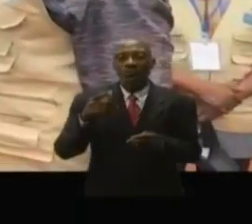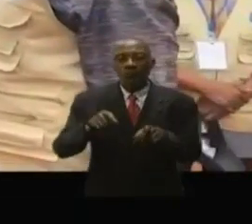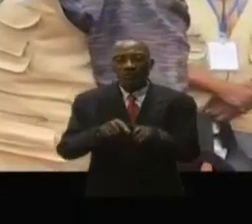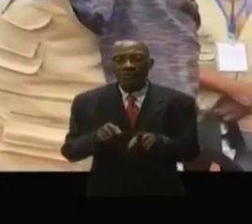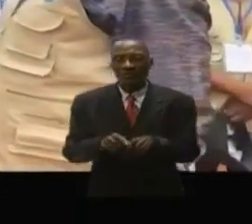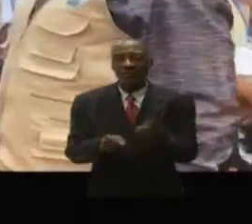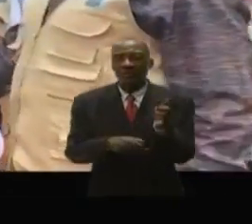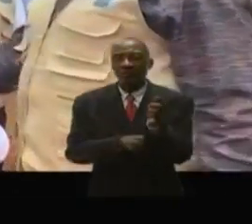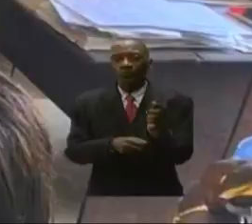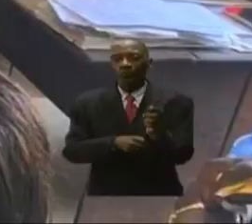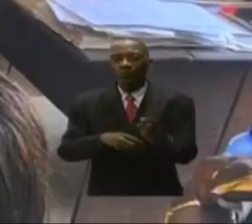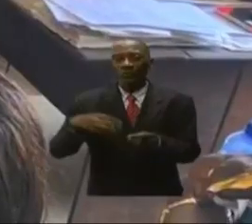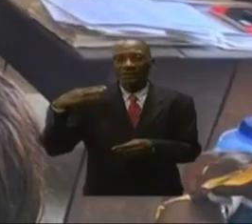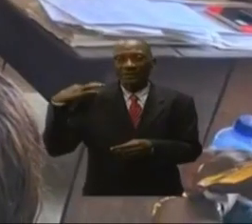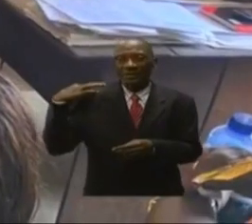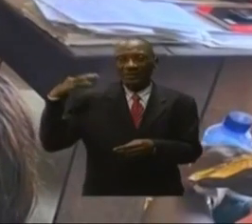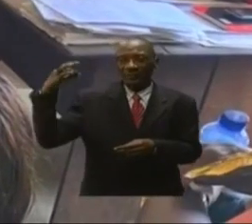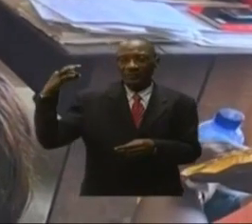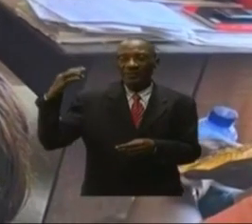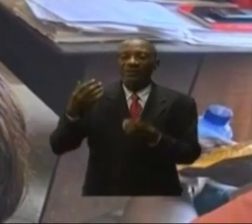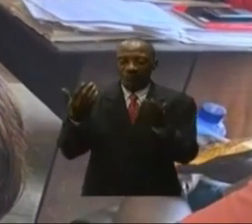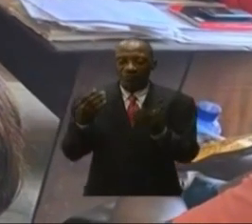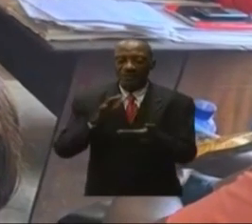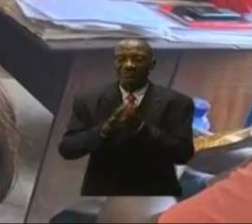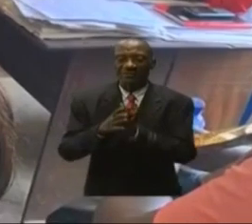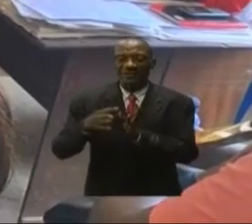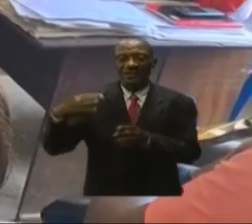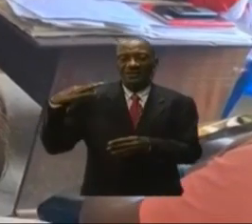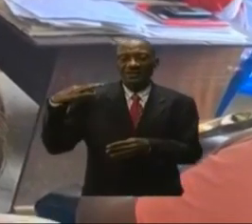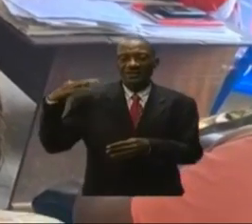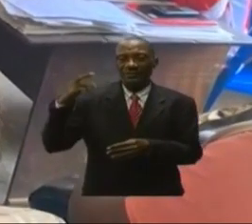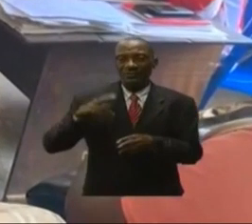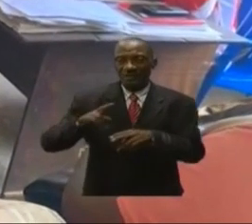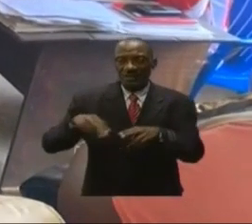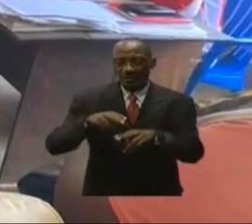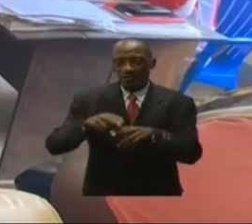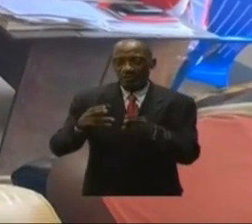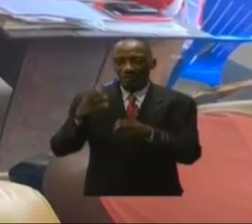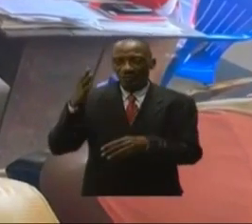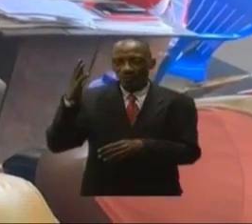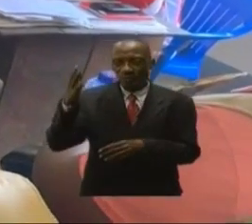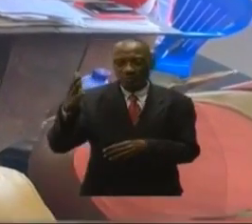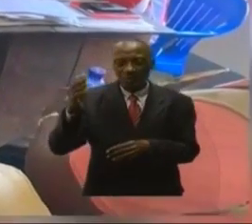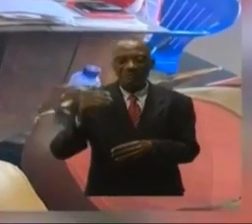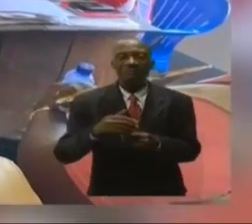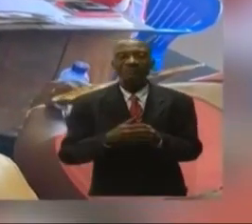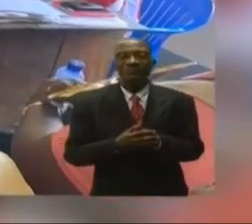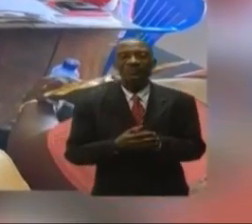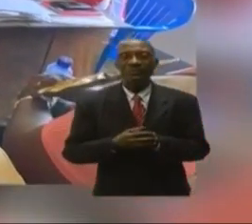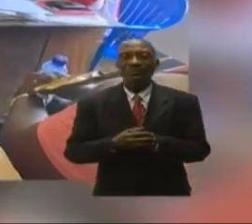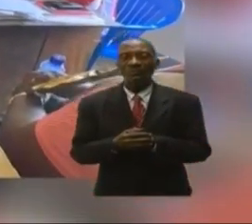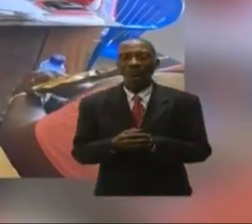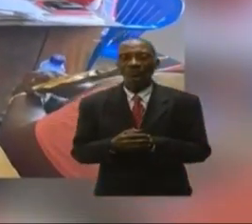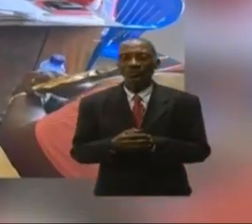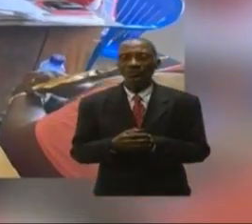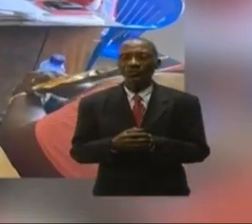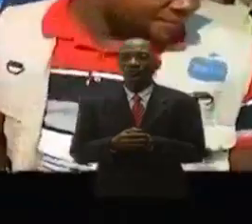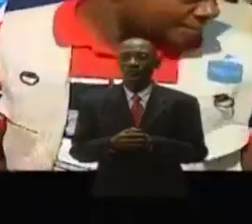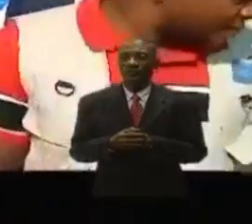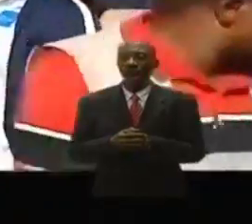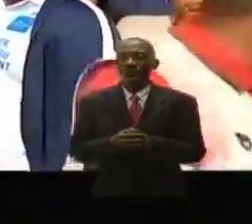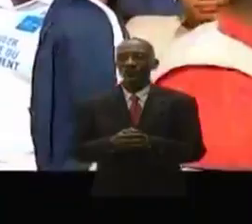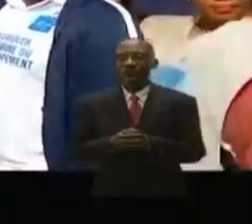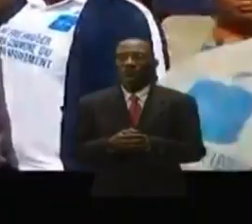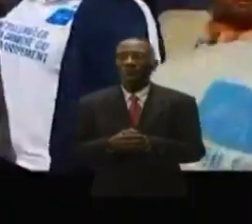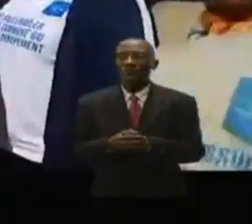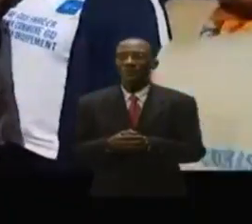Première étape de sa mission, la présentation des civilités à l'autorité provinciale de Mbujimayi. Peu après, Didi Manaralinga s'est rendu dans